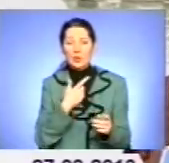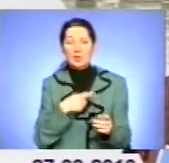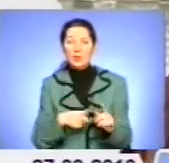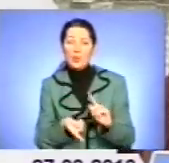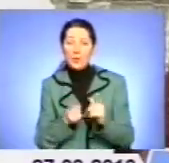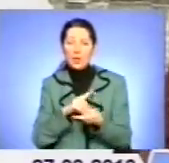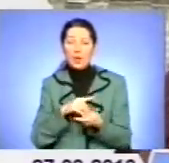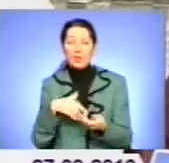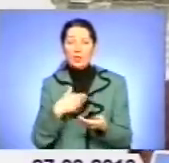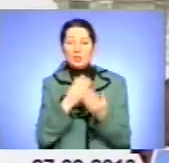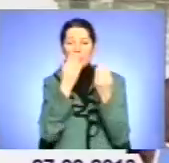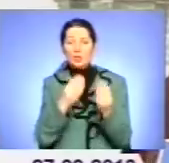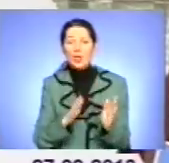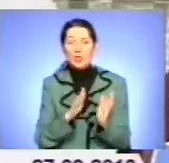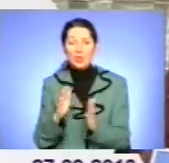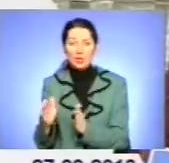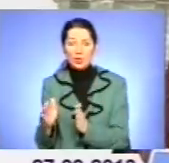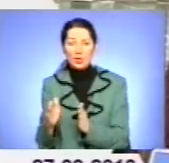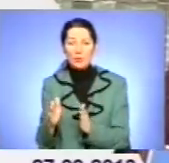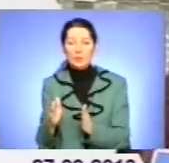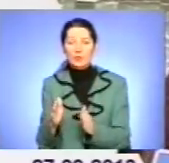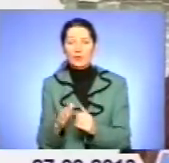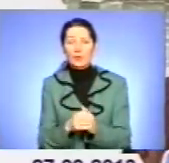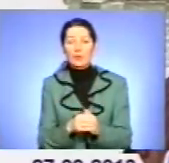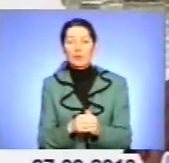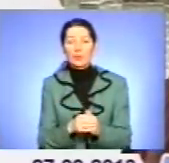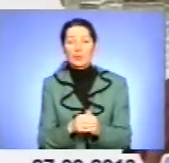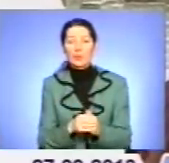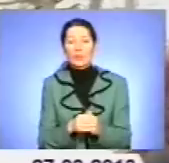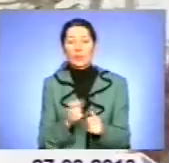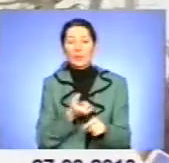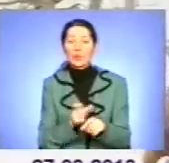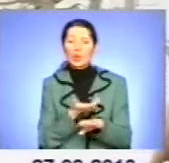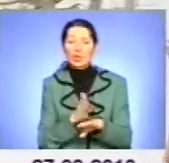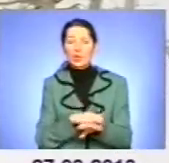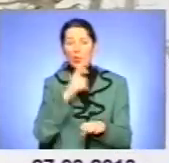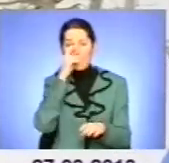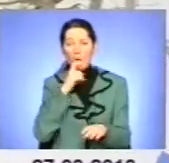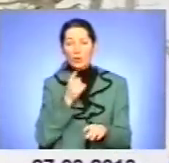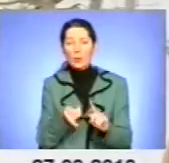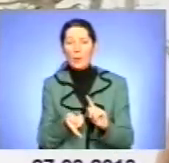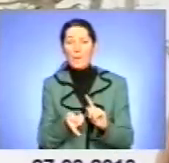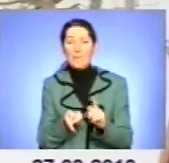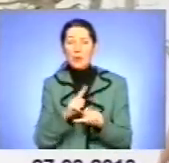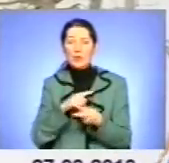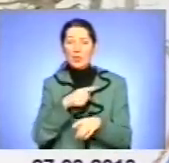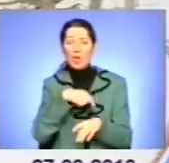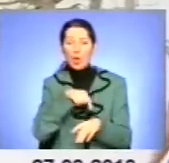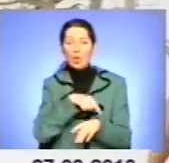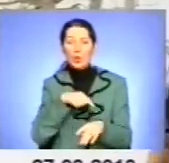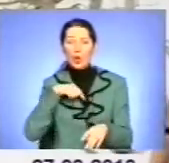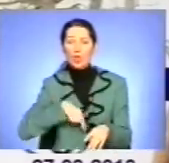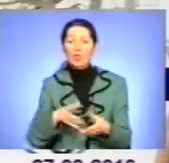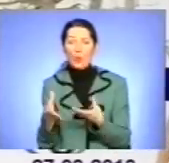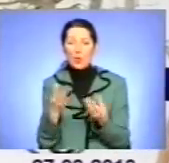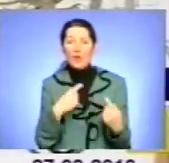свій режим. А як маленька дитина, то взагалі дуже тяжко. Ну, погано. Переведення годинників на організм впливає